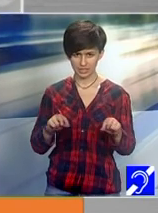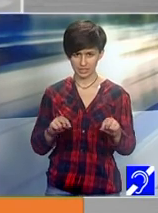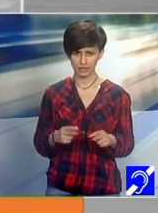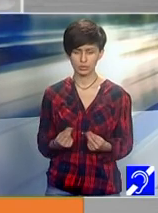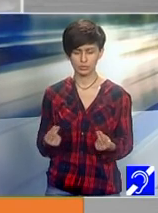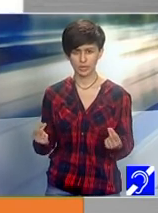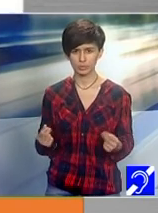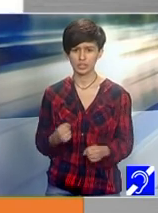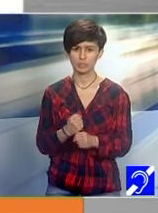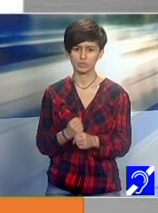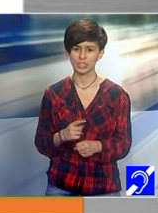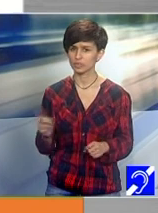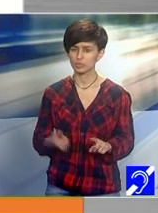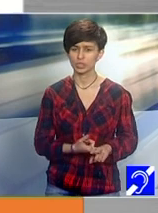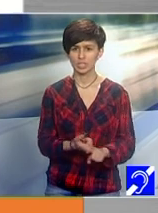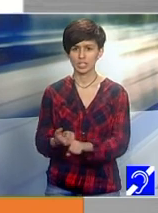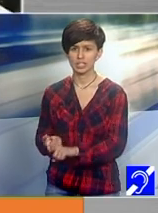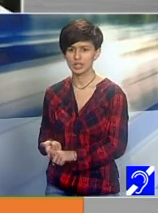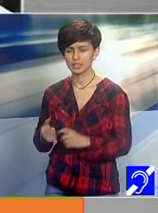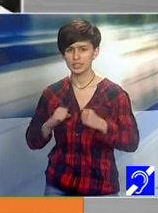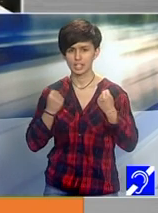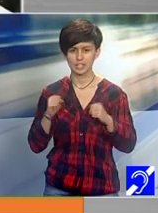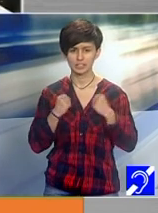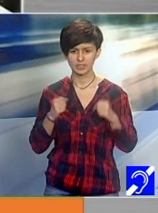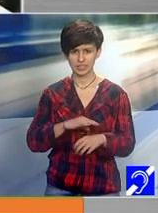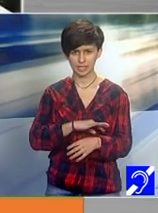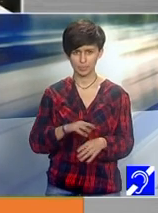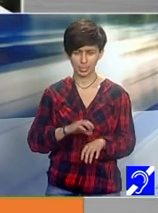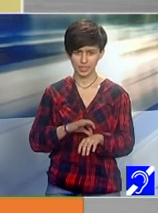activitatea medicală și care, practic, ne sufocă.